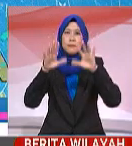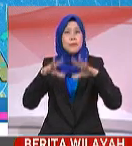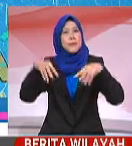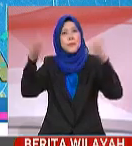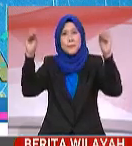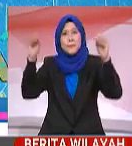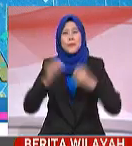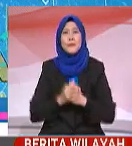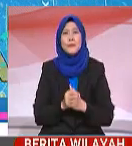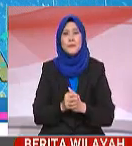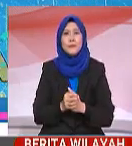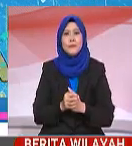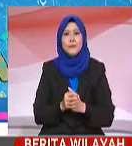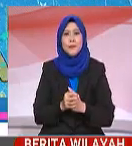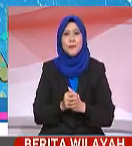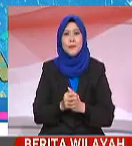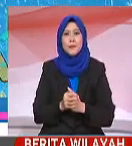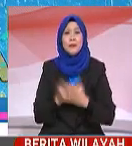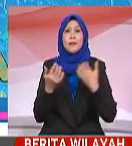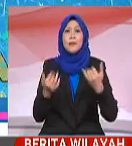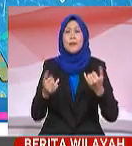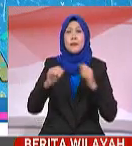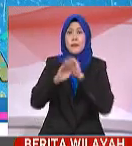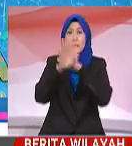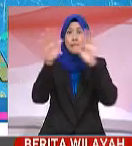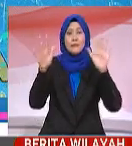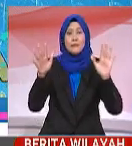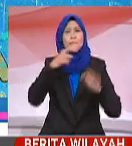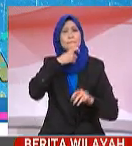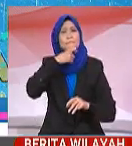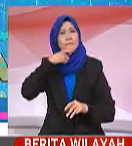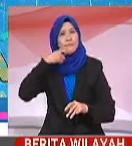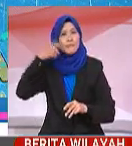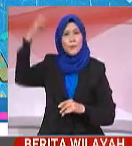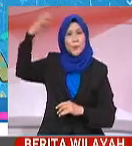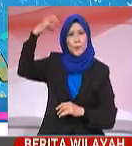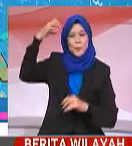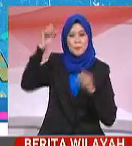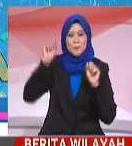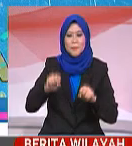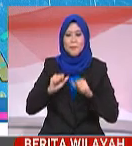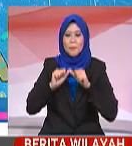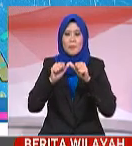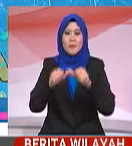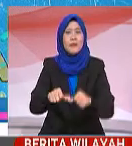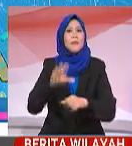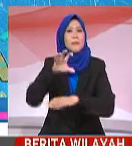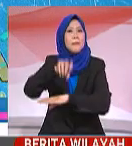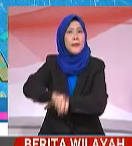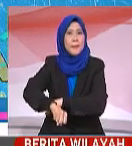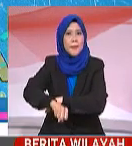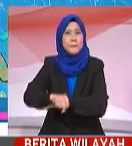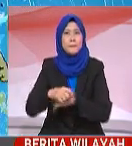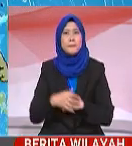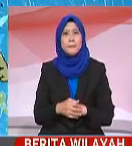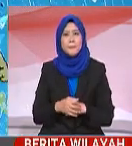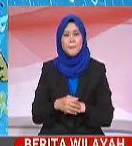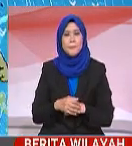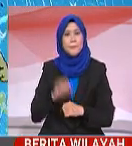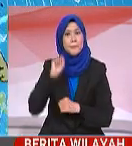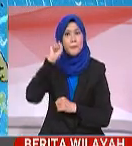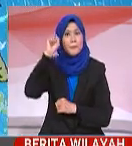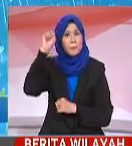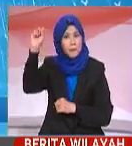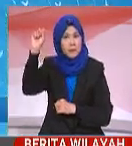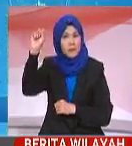keadaan lembap ini, maafkan saya, keadaan cerah dan juga kering ini dijangkakan boleh berlanjutan sehingga ke malam. Begitu juga di negeri Sabah, bagi